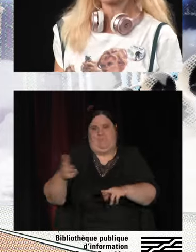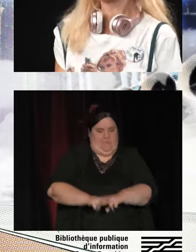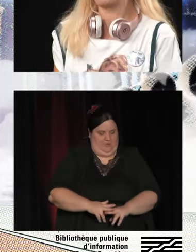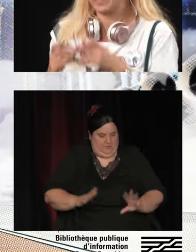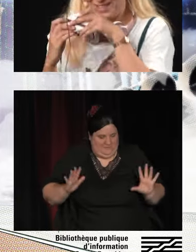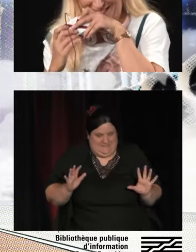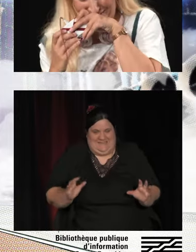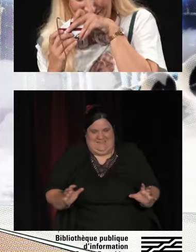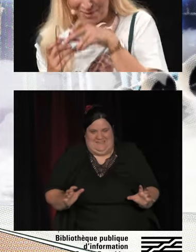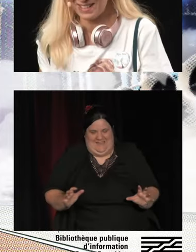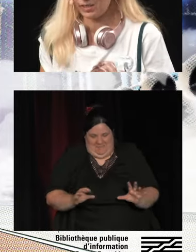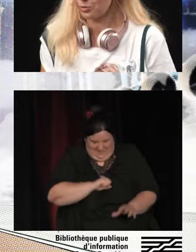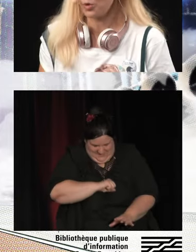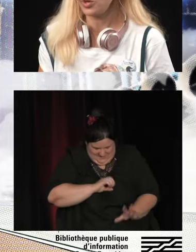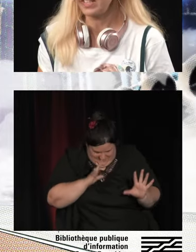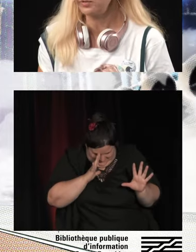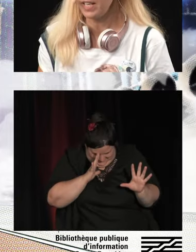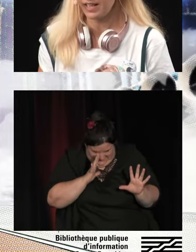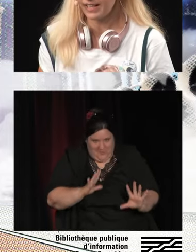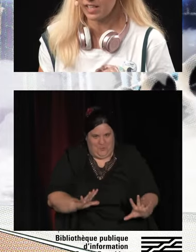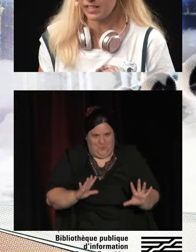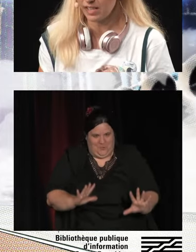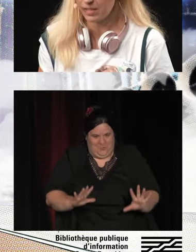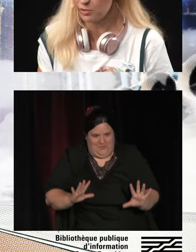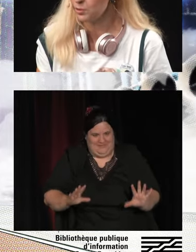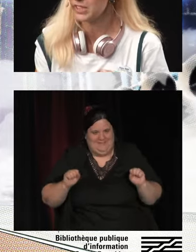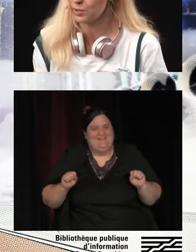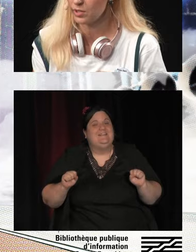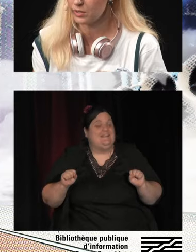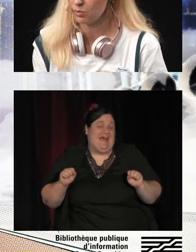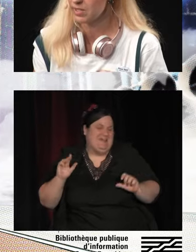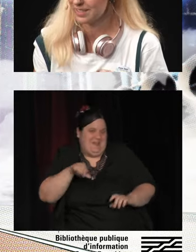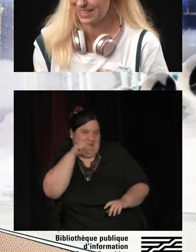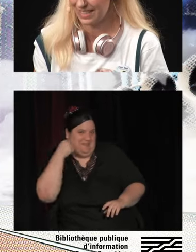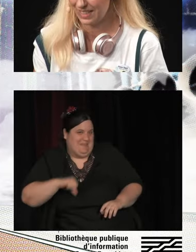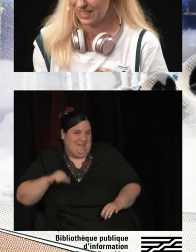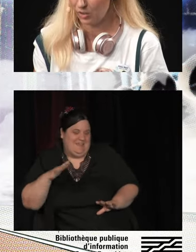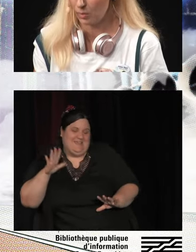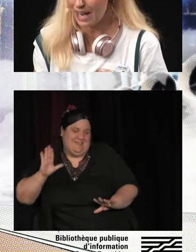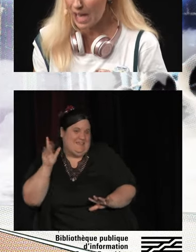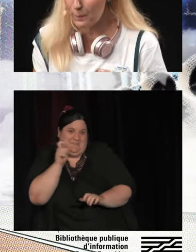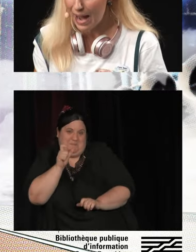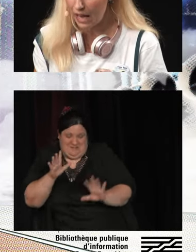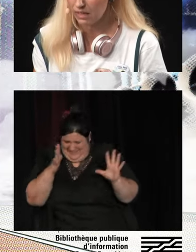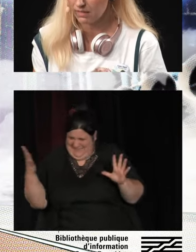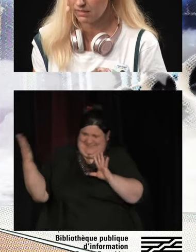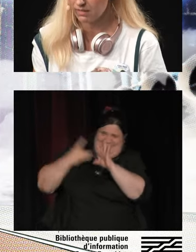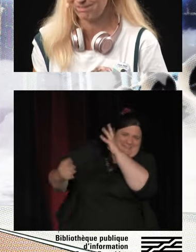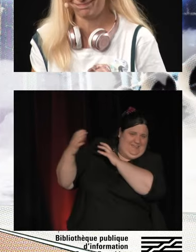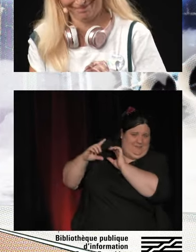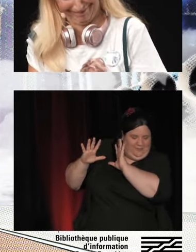Je suis en train de trembler, excusez-moi, on sort des ouftis là, là il y a la belgitude qui ressort et tout, c'est... Ne me rattrape pas.